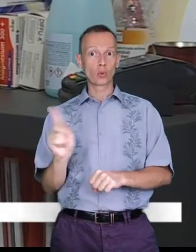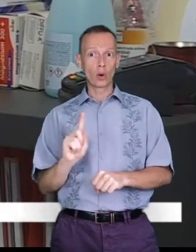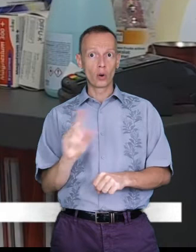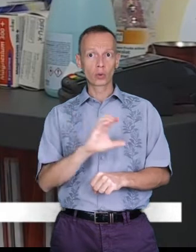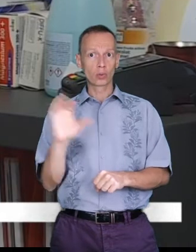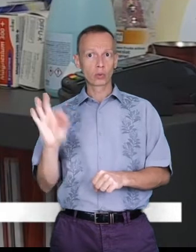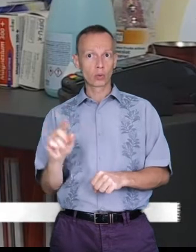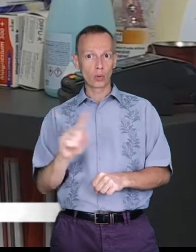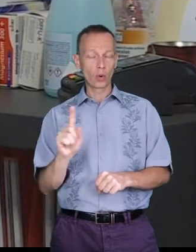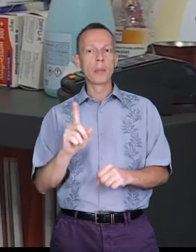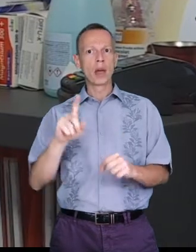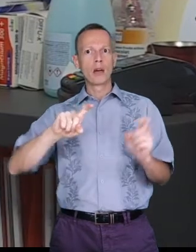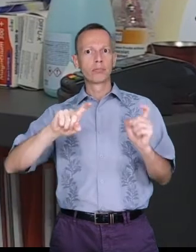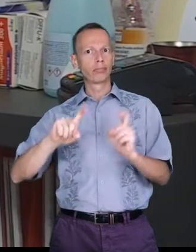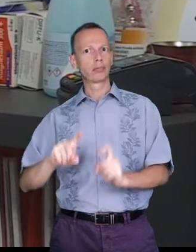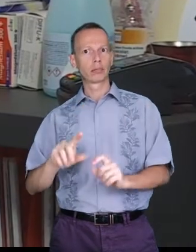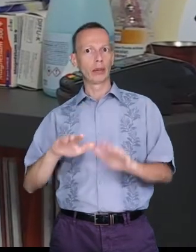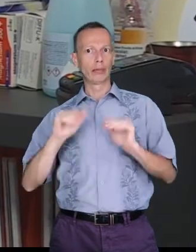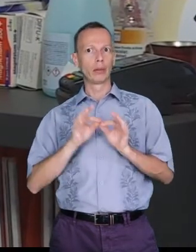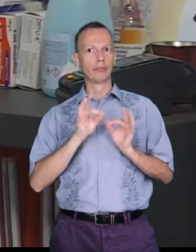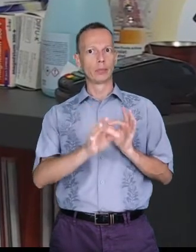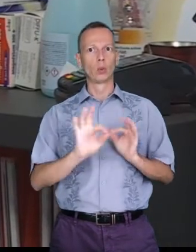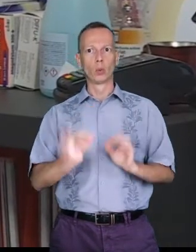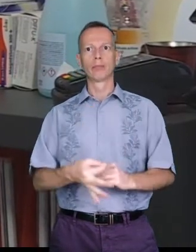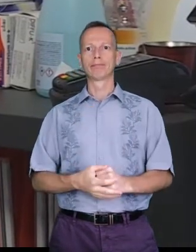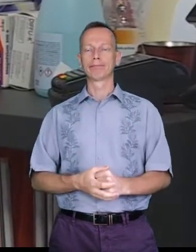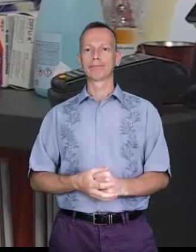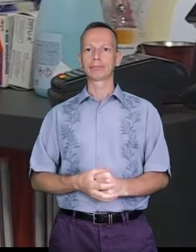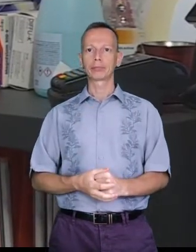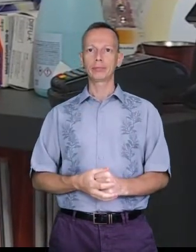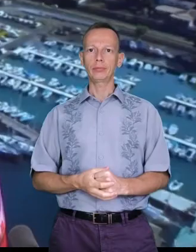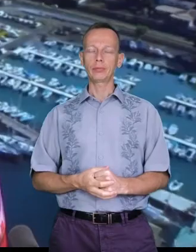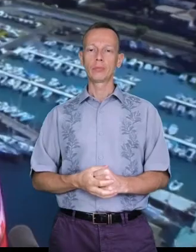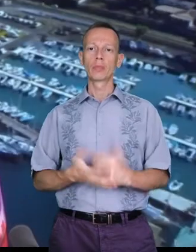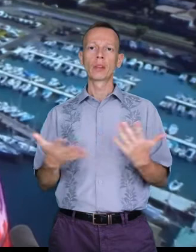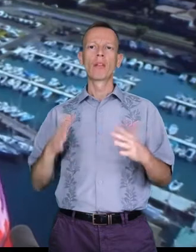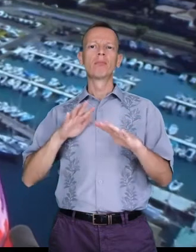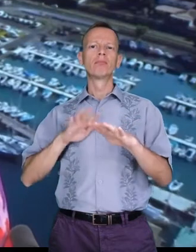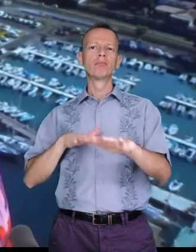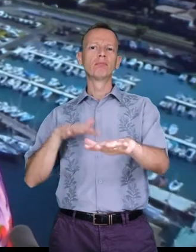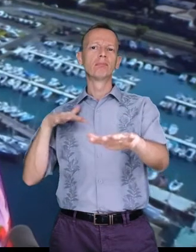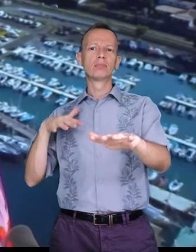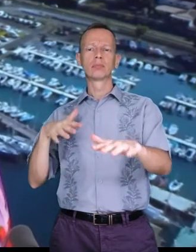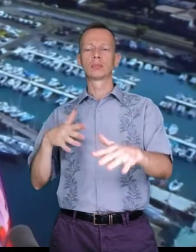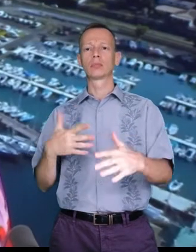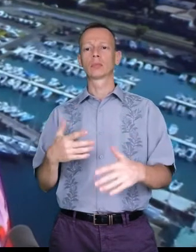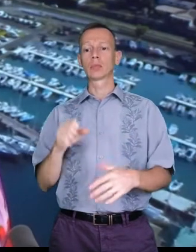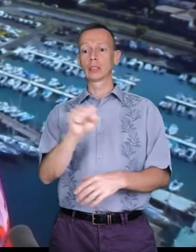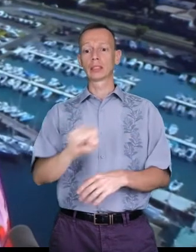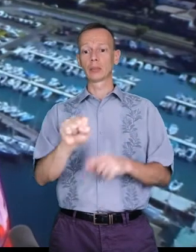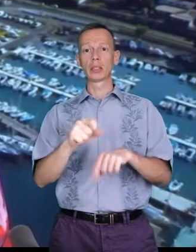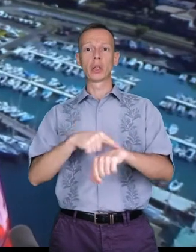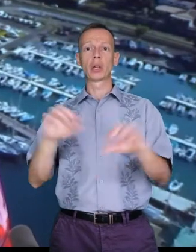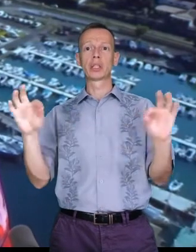mais ça réduit considérablement le risque de transmission. Oui, un mouvement qui organise